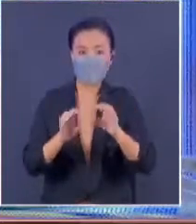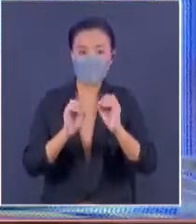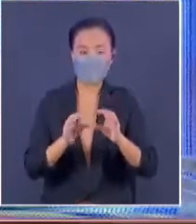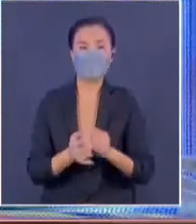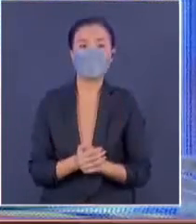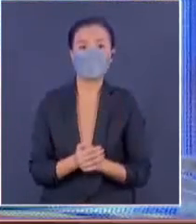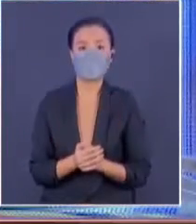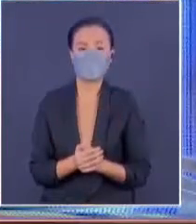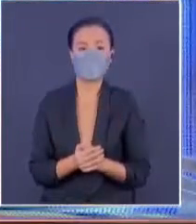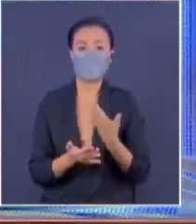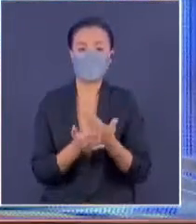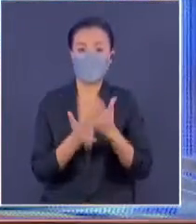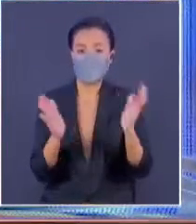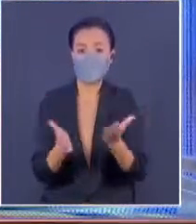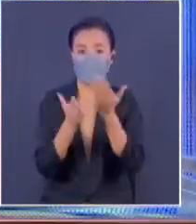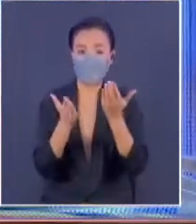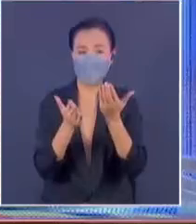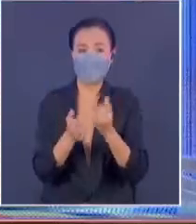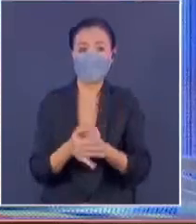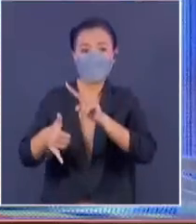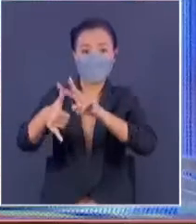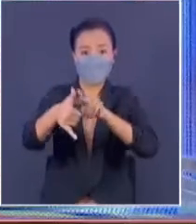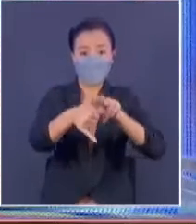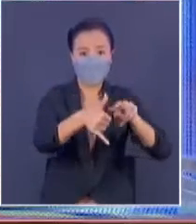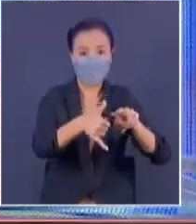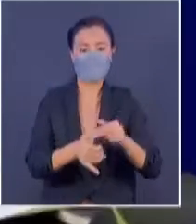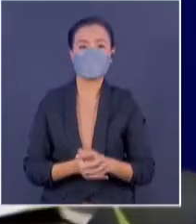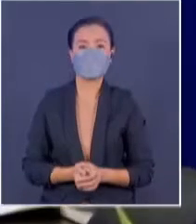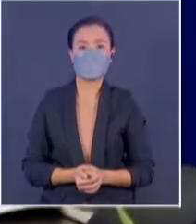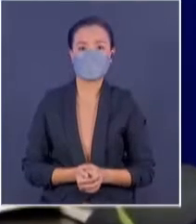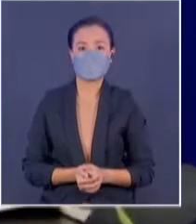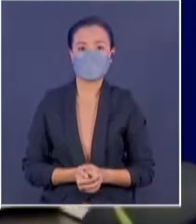ะพร้อมกับมีเงินสนับสนุนช่วยเหลือค่ะรายละ 2,000 บาทค่ะ